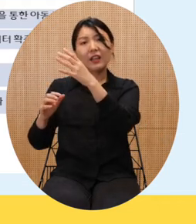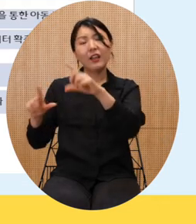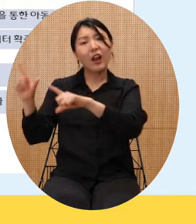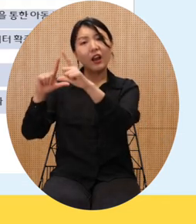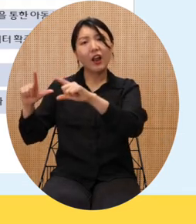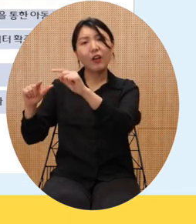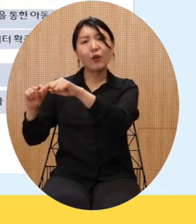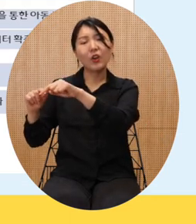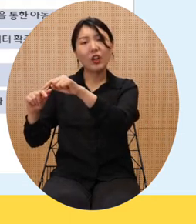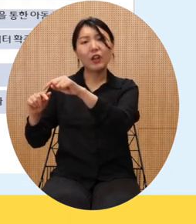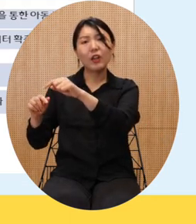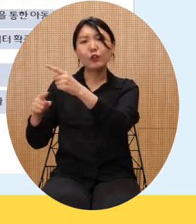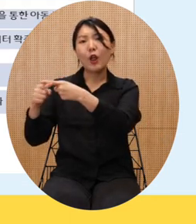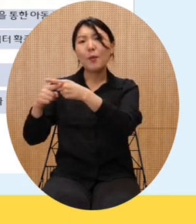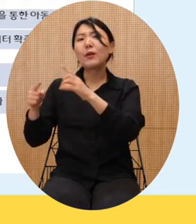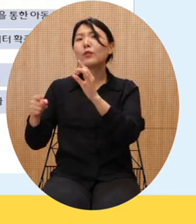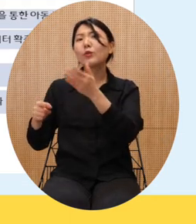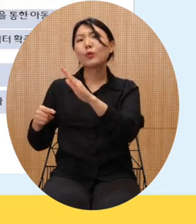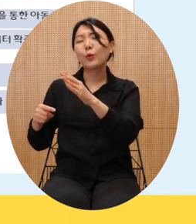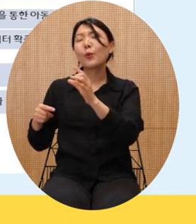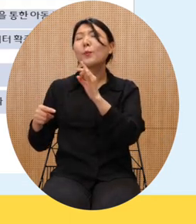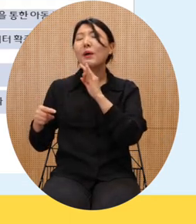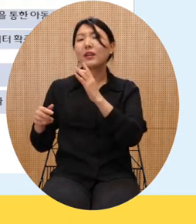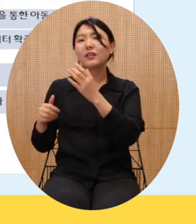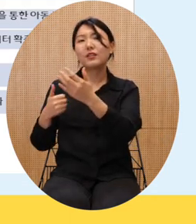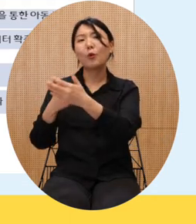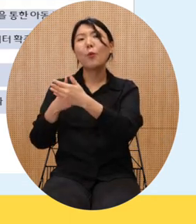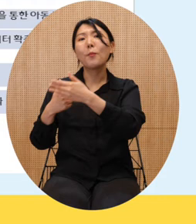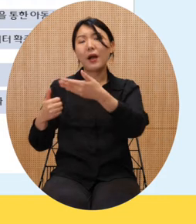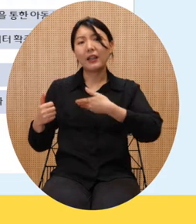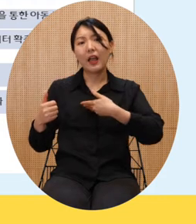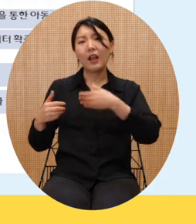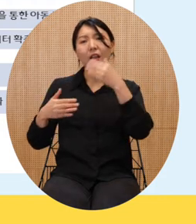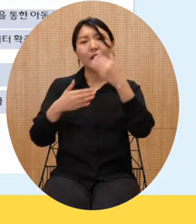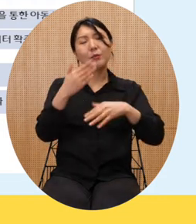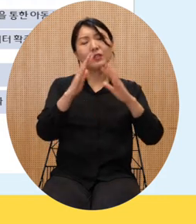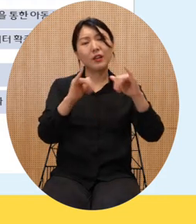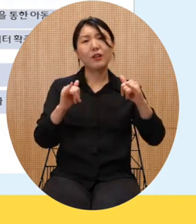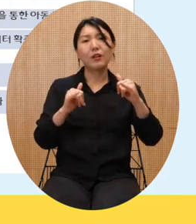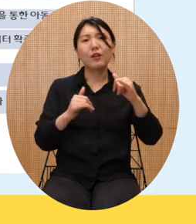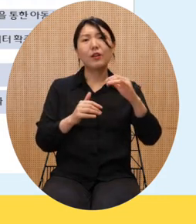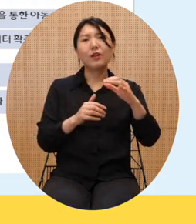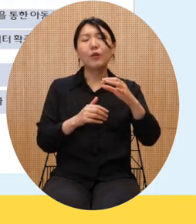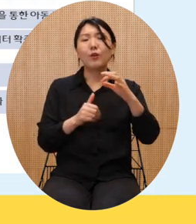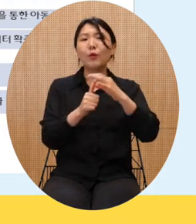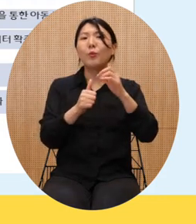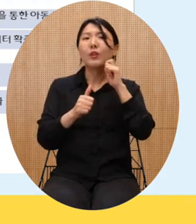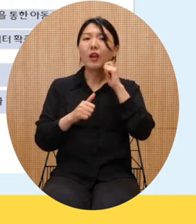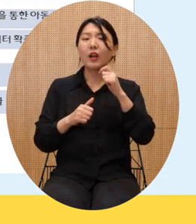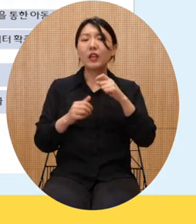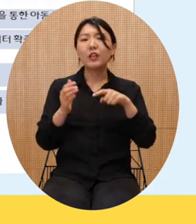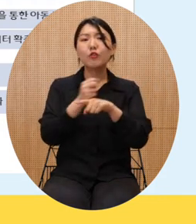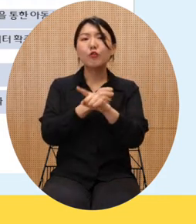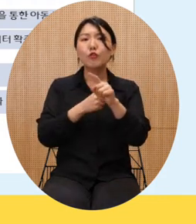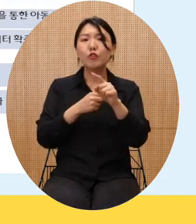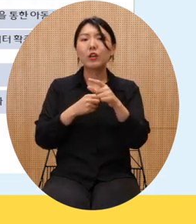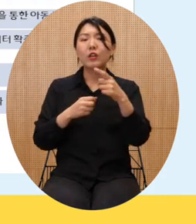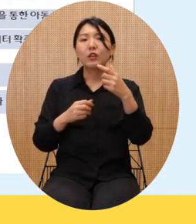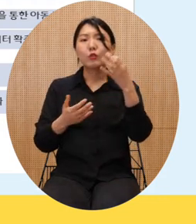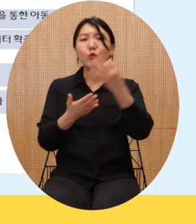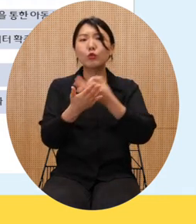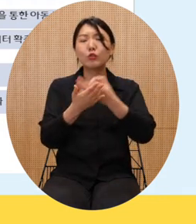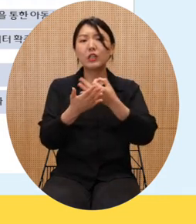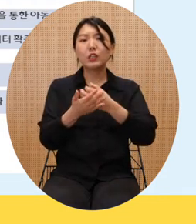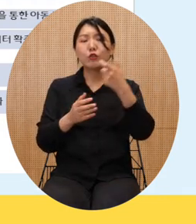않습니까? 단칸방에 아이들 데리고 4명이 사는데 이 중에서 반 정도만 지금 지원을 받고 계세요. 그럼 나머지 절반은 왜 지원을 못